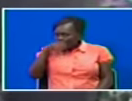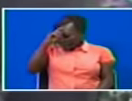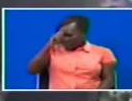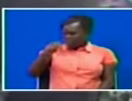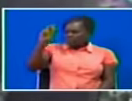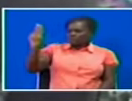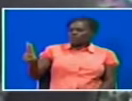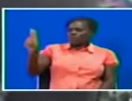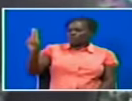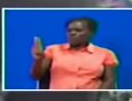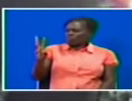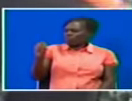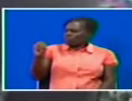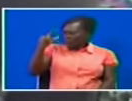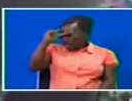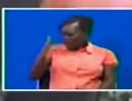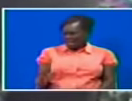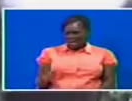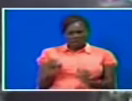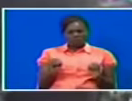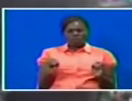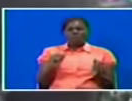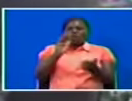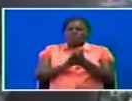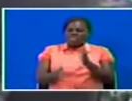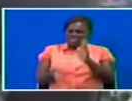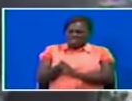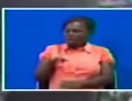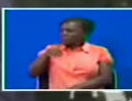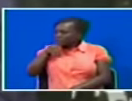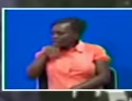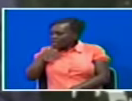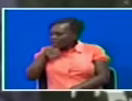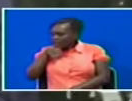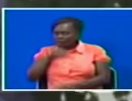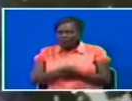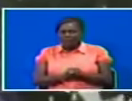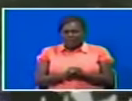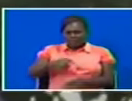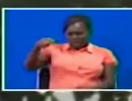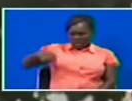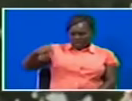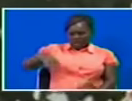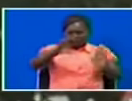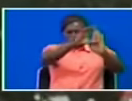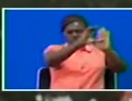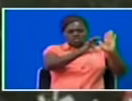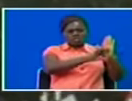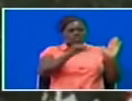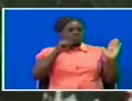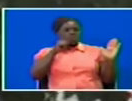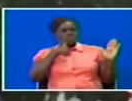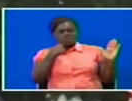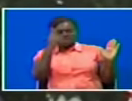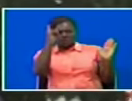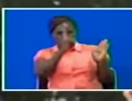Mheshimiwa Mvuri hangekuwa governor kama si Raila Amolo. Na hivi sasa katiba mpya imesema